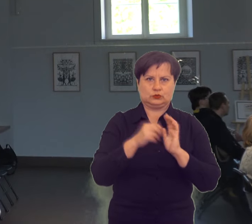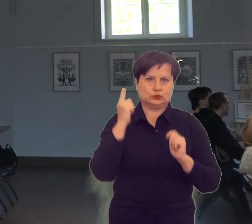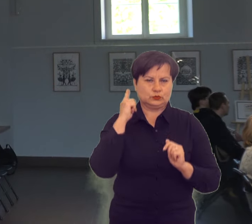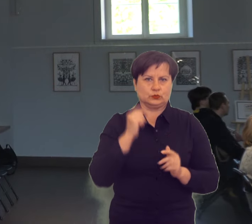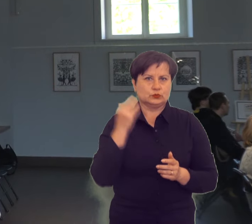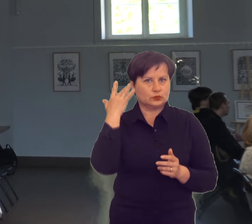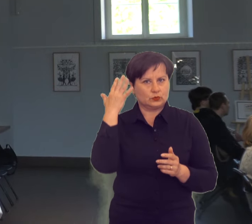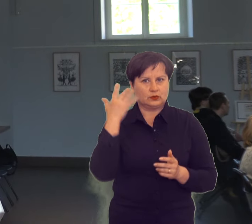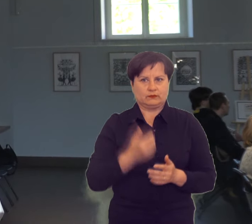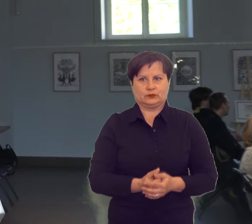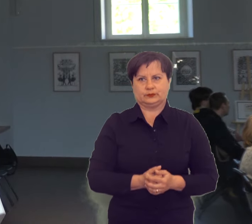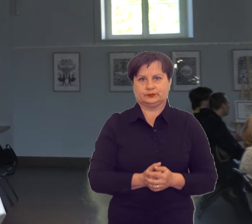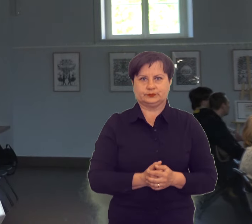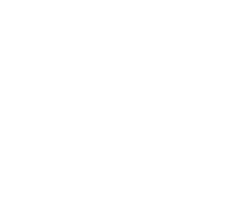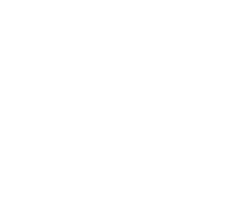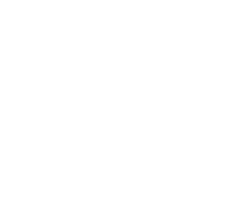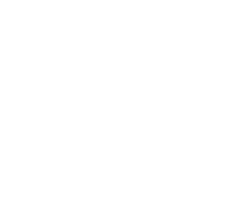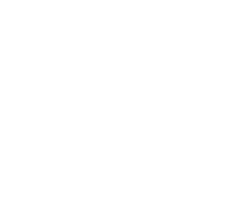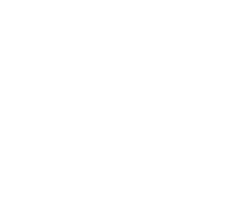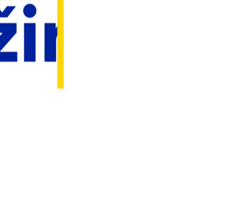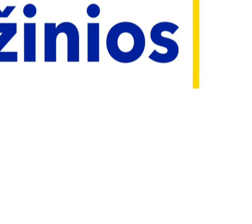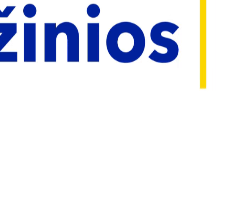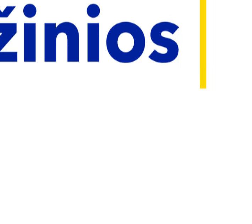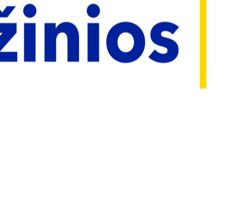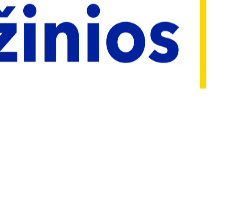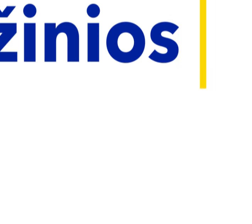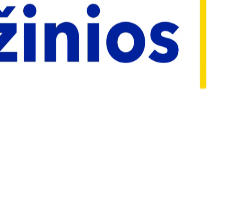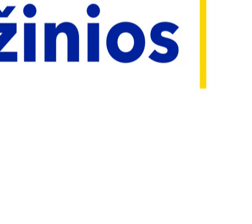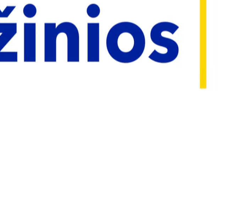šūksnį ir logotipą sugalvoti.